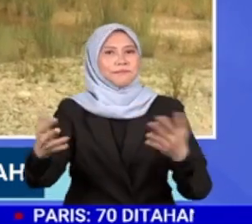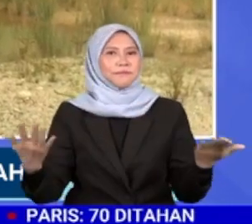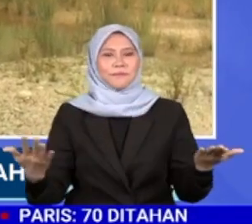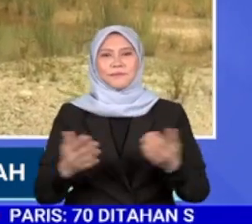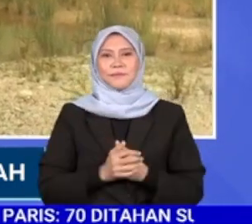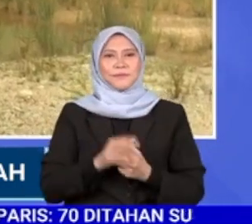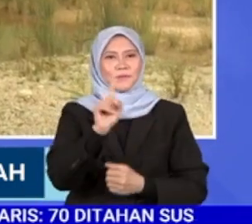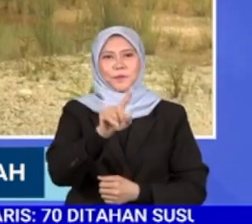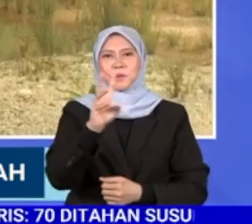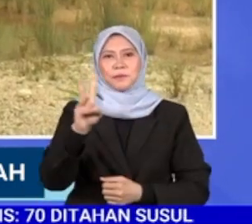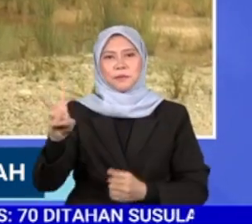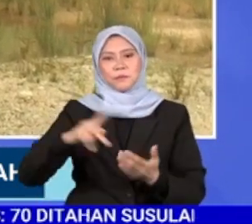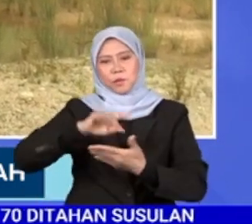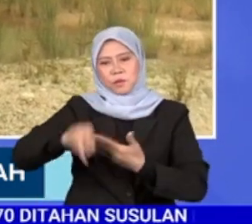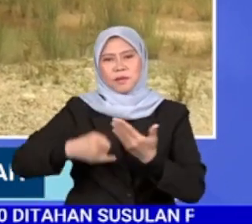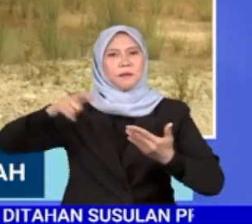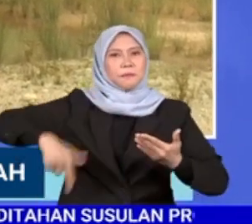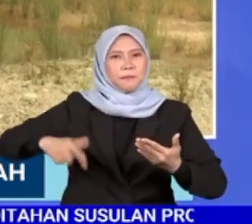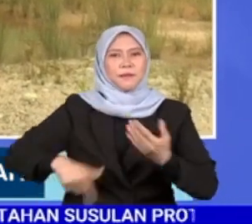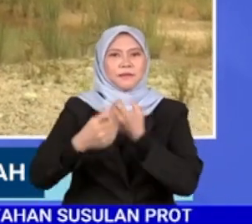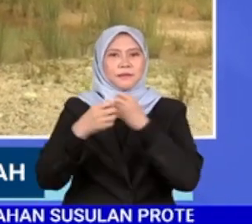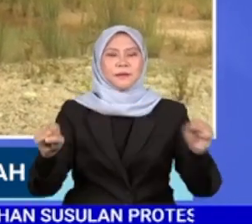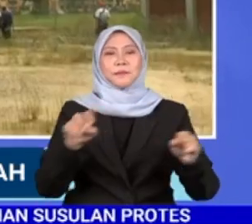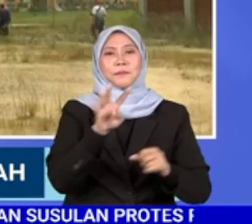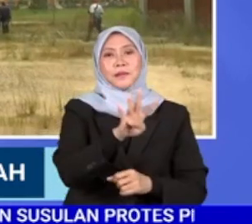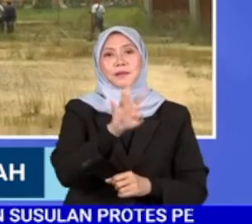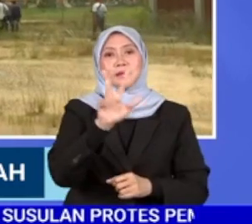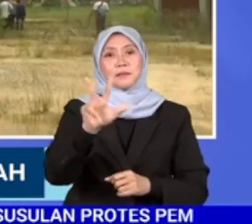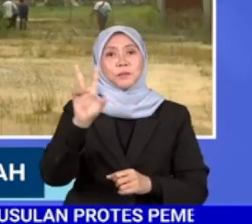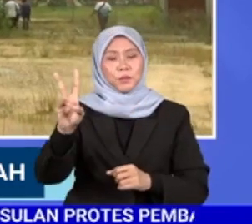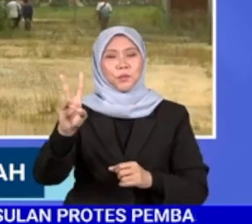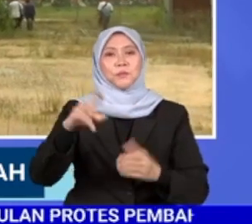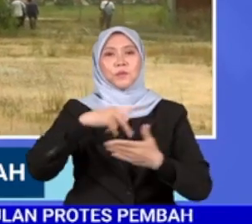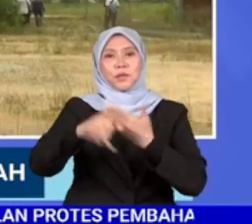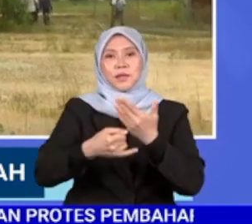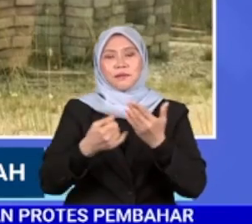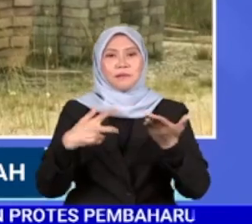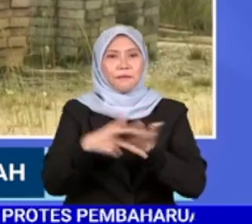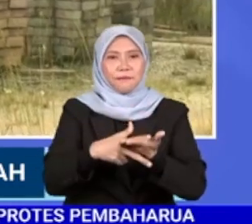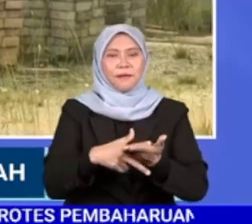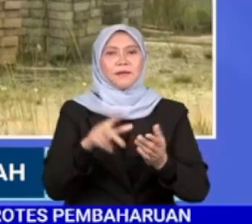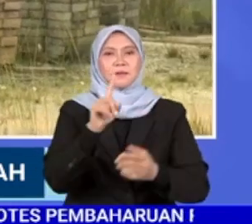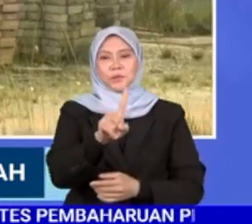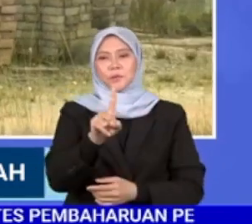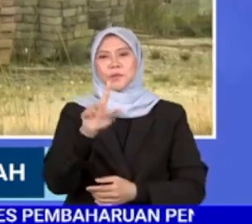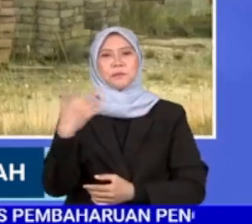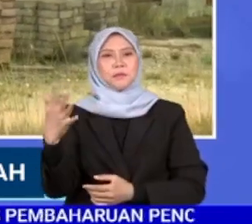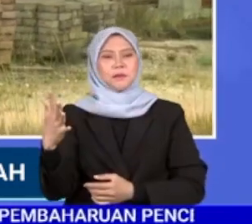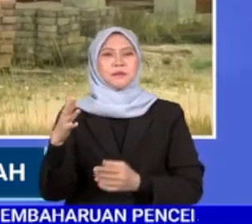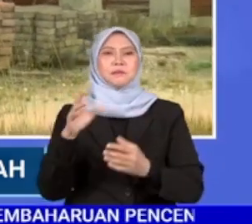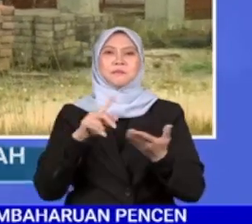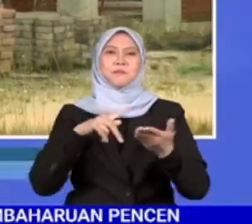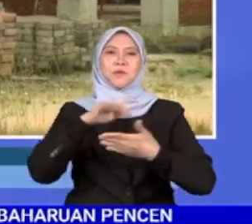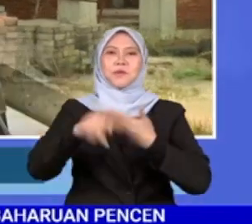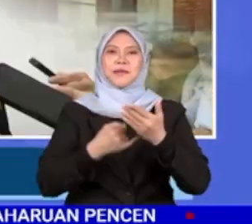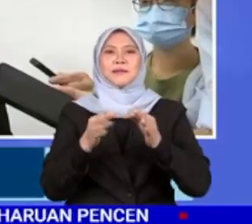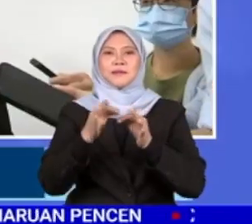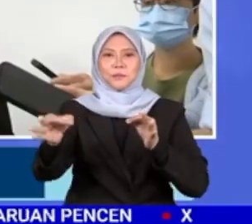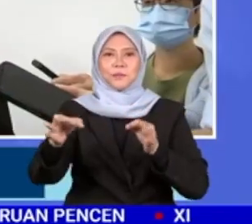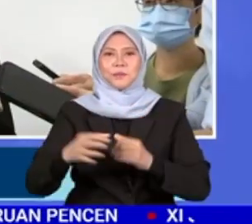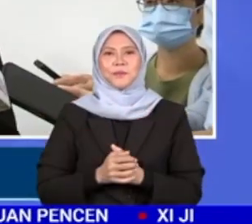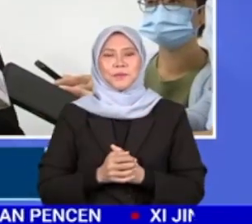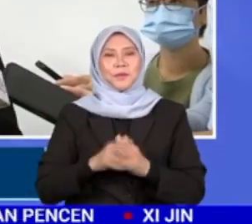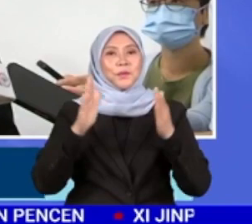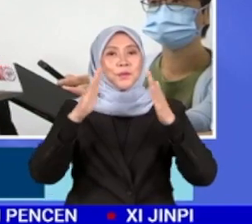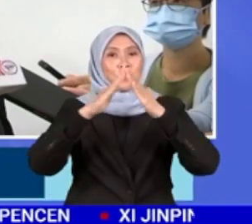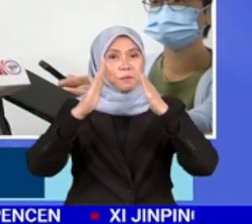merangkumi 166 projek lewat siap, 437 projek sakit dan 115 projek terbengkalai. Pemilik